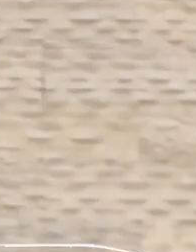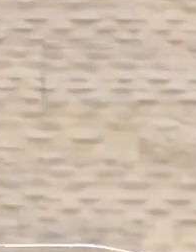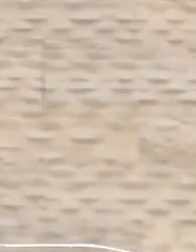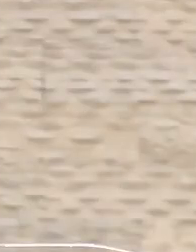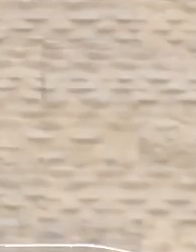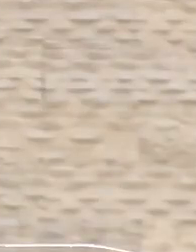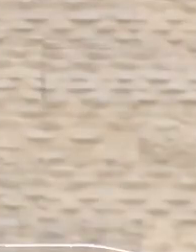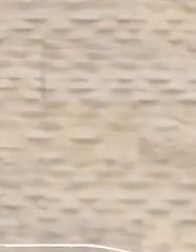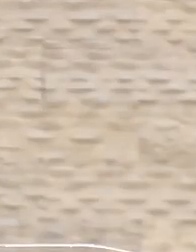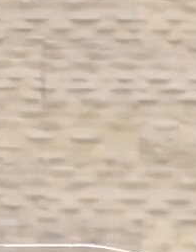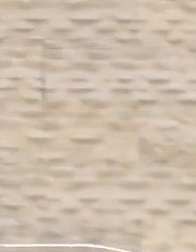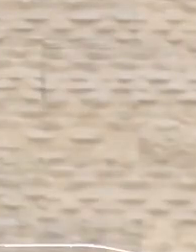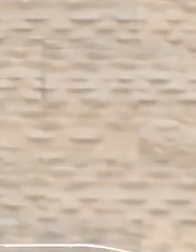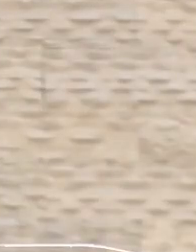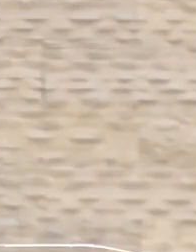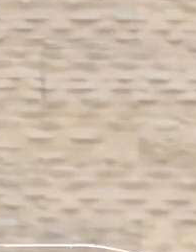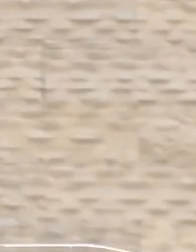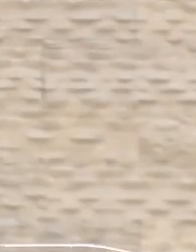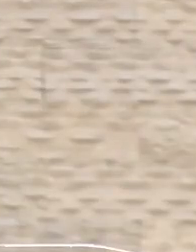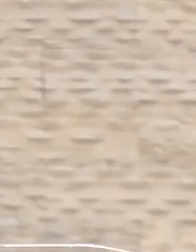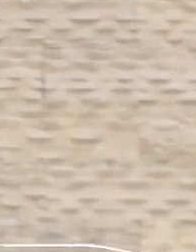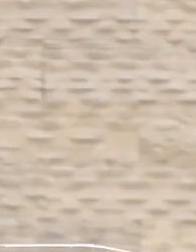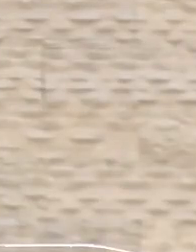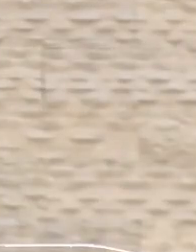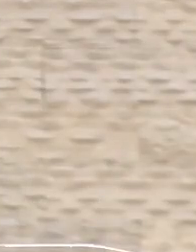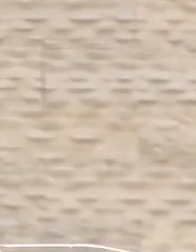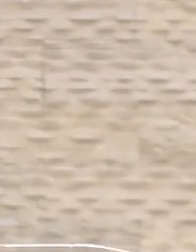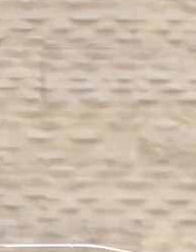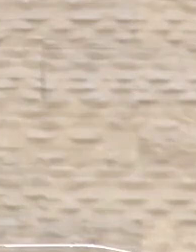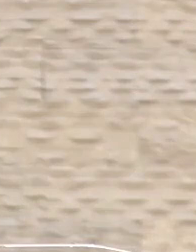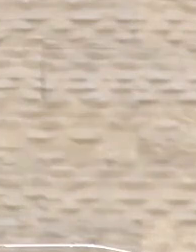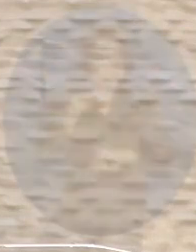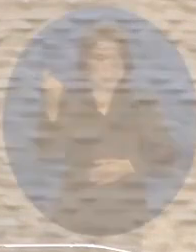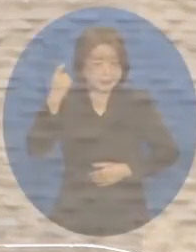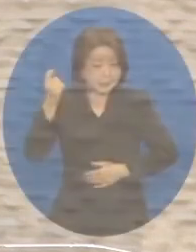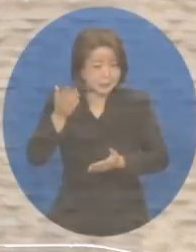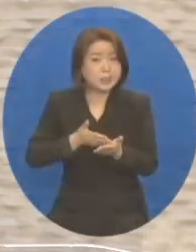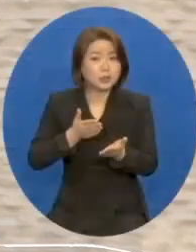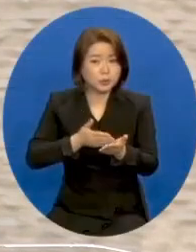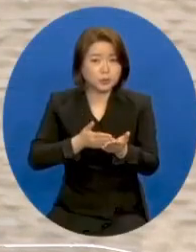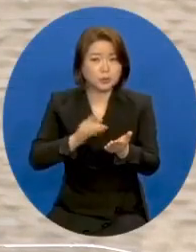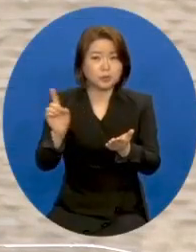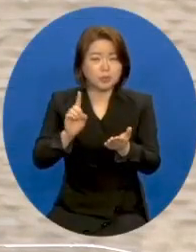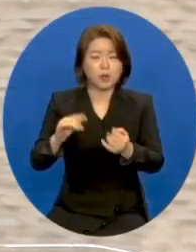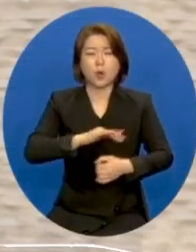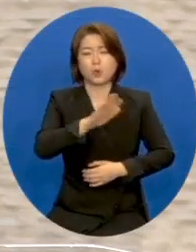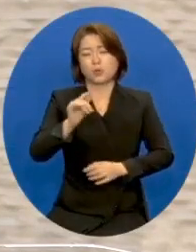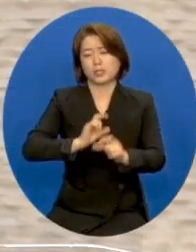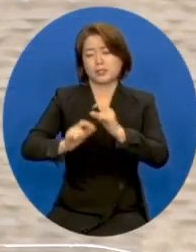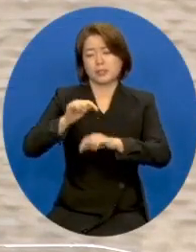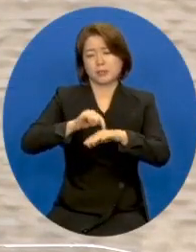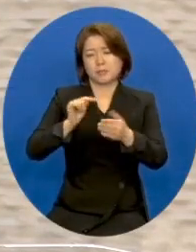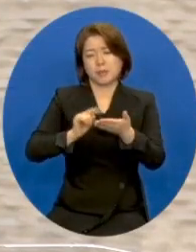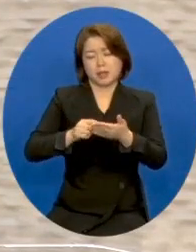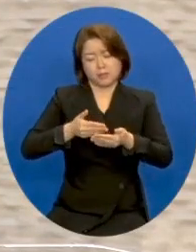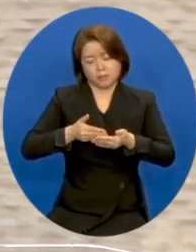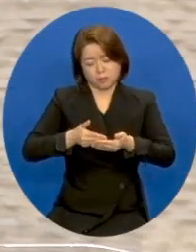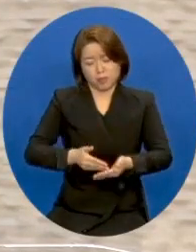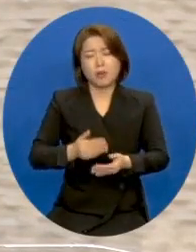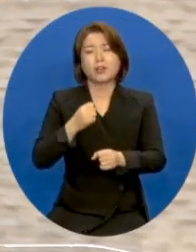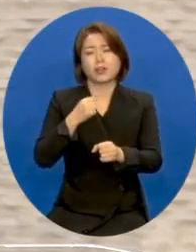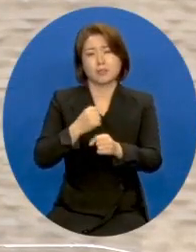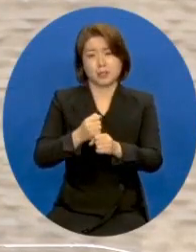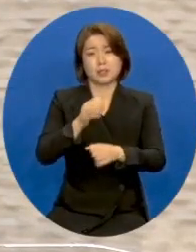참 힘들고 어려운 때이죠. 주변에 들려오는 소식은 우리를 더 마음을 무겁게 하기도